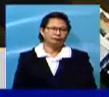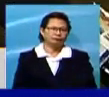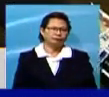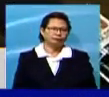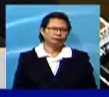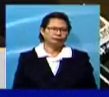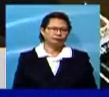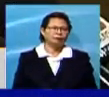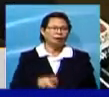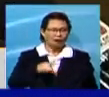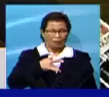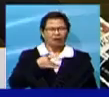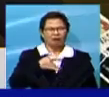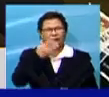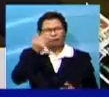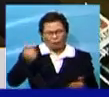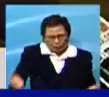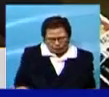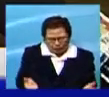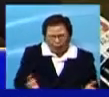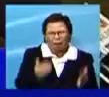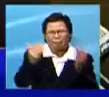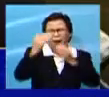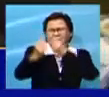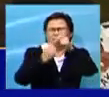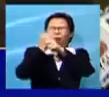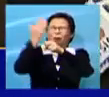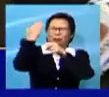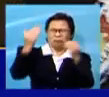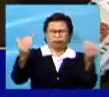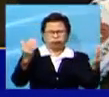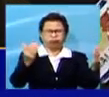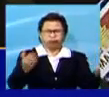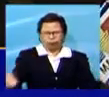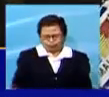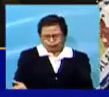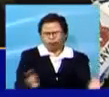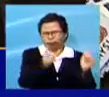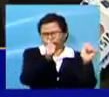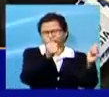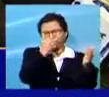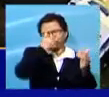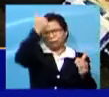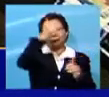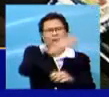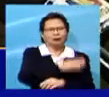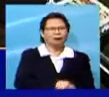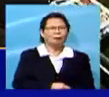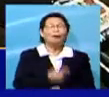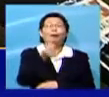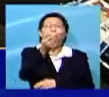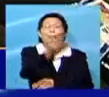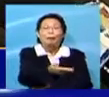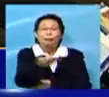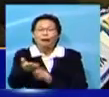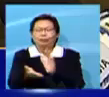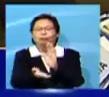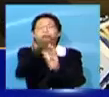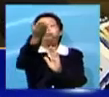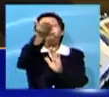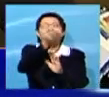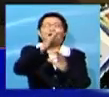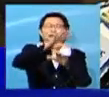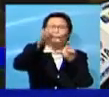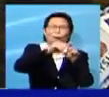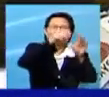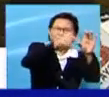Merasakan ia lebih menggalakkan berbanding dengan tahun lepas, dan ini berkaitan peningkatan harga komoditi termasuklah